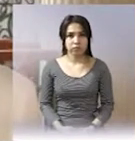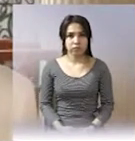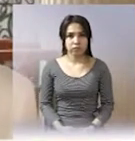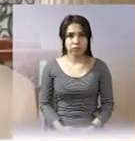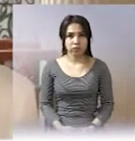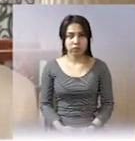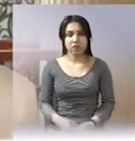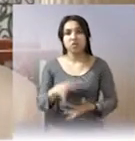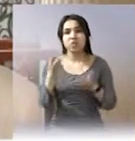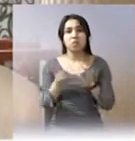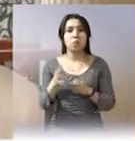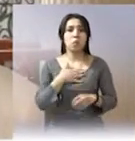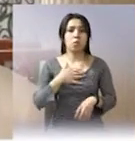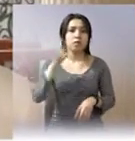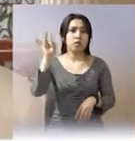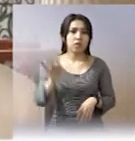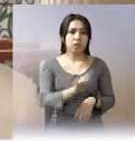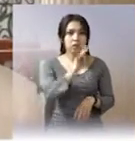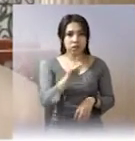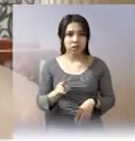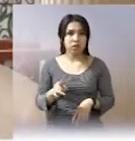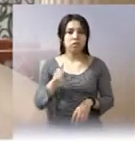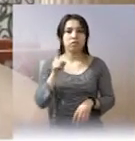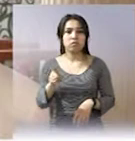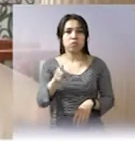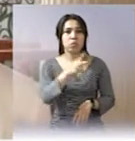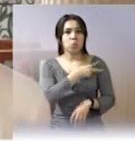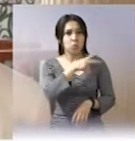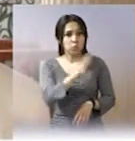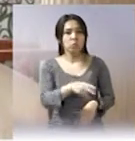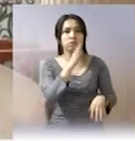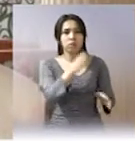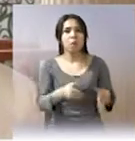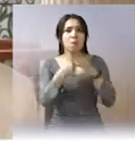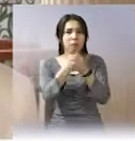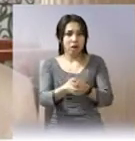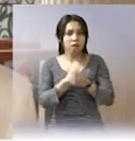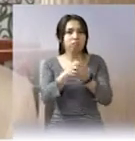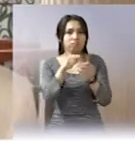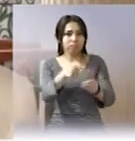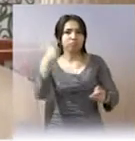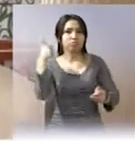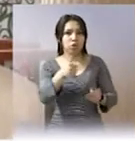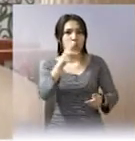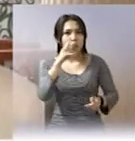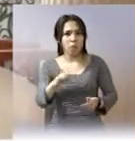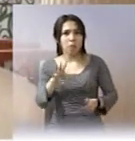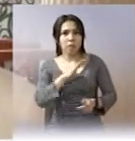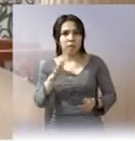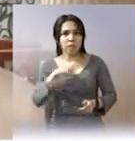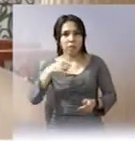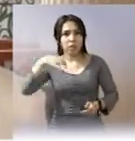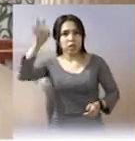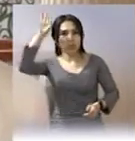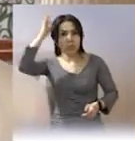В целом в нашей религии делать садака во имя погибшего, молиться – это все хорошо, но иногда мы перегибаем палку, стараясь